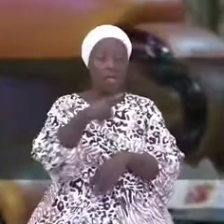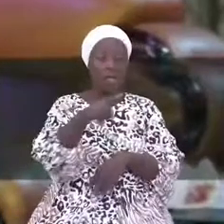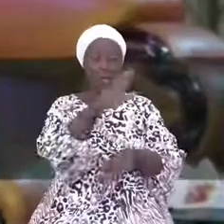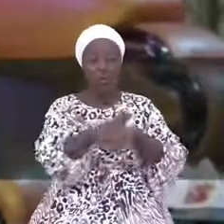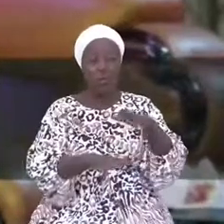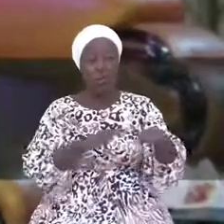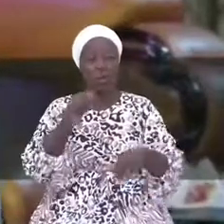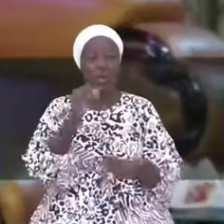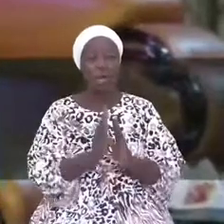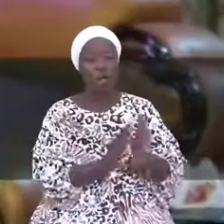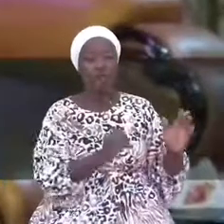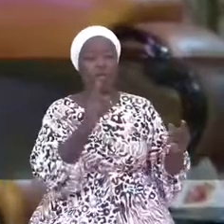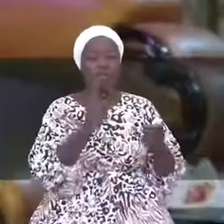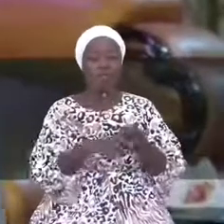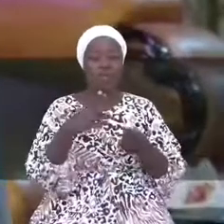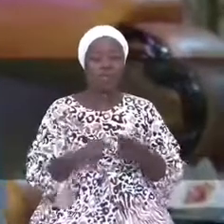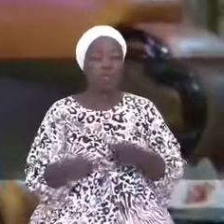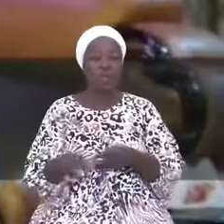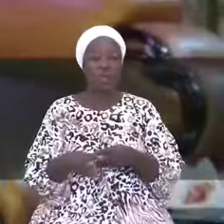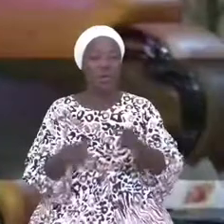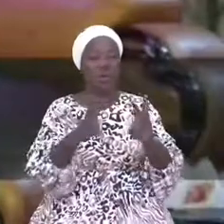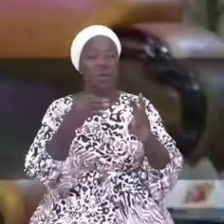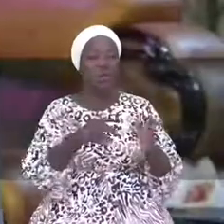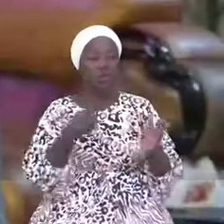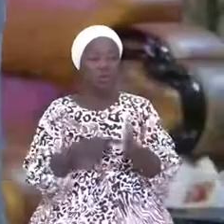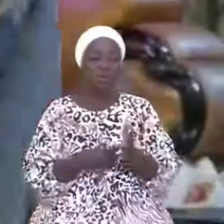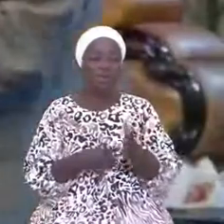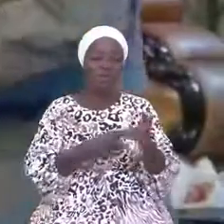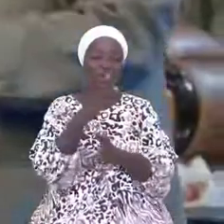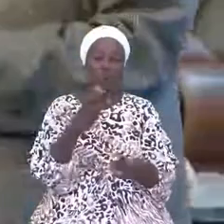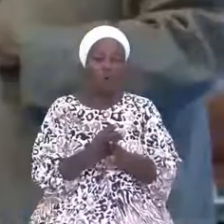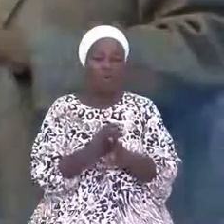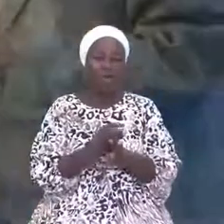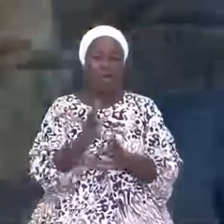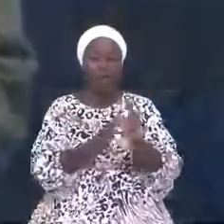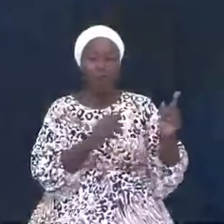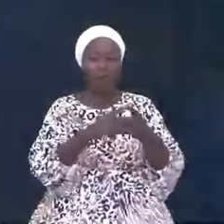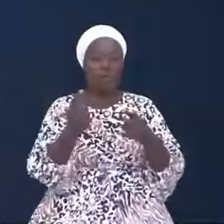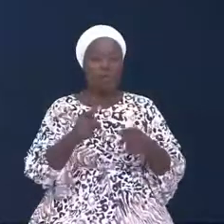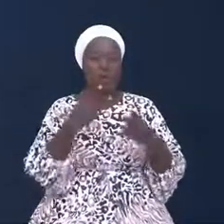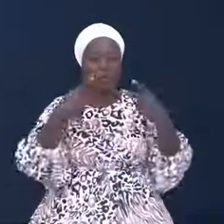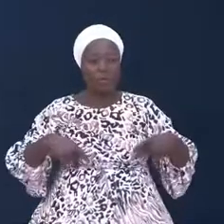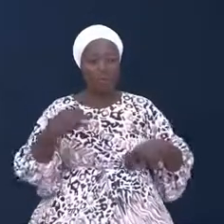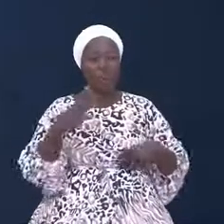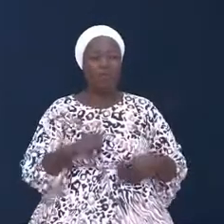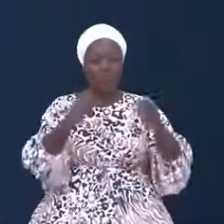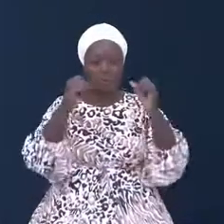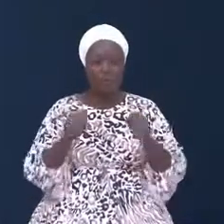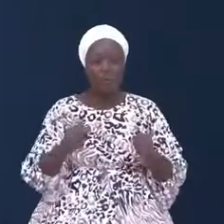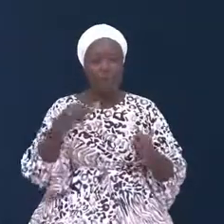vous marchiez autrefois, selon le train de ce monde, selon le prince de la puissance de